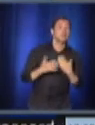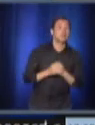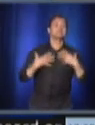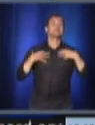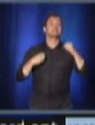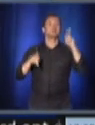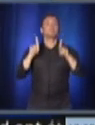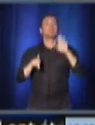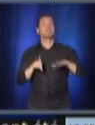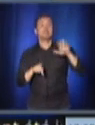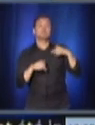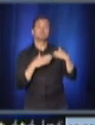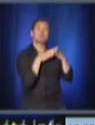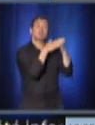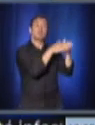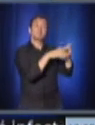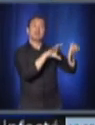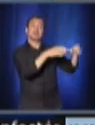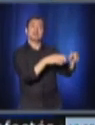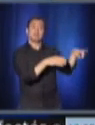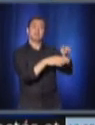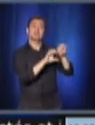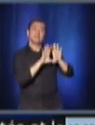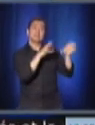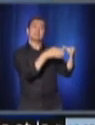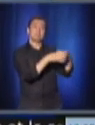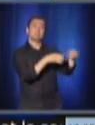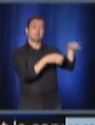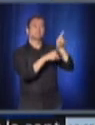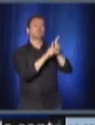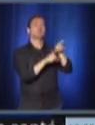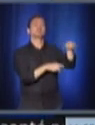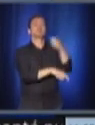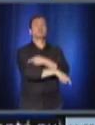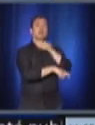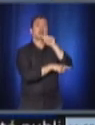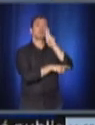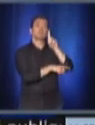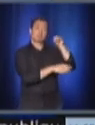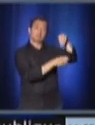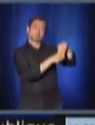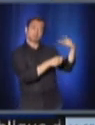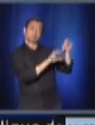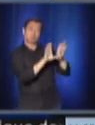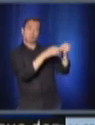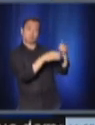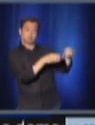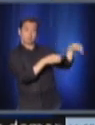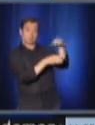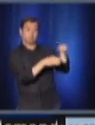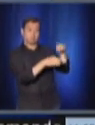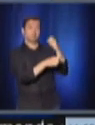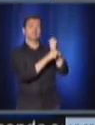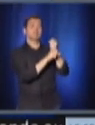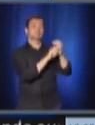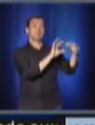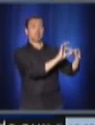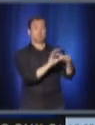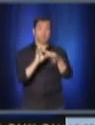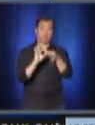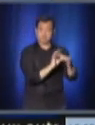publique, particulièrement avec l'équipe du Dr Arruda et tout son groupe, de travailler de concert avec les